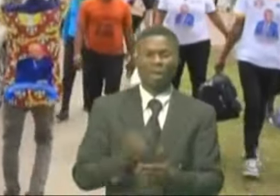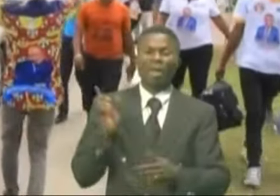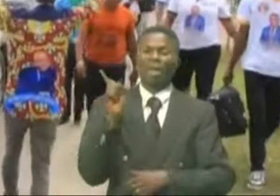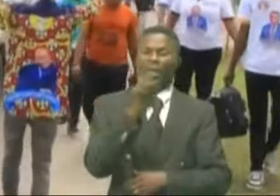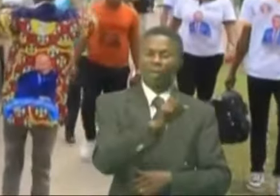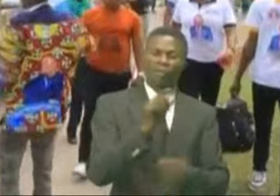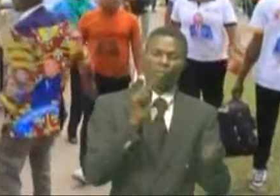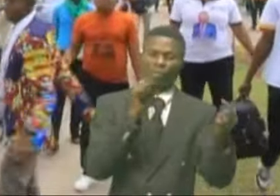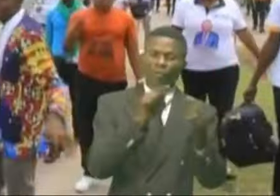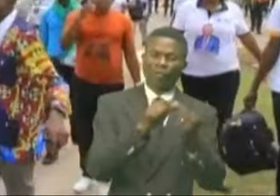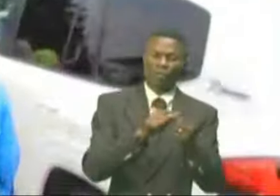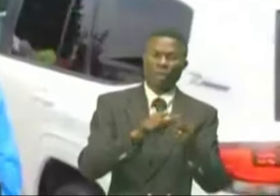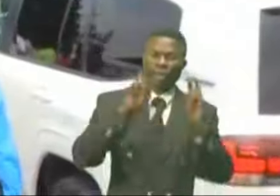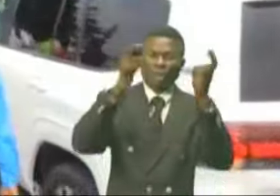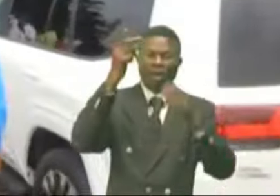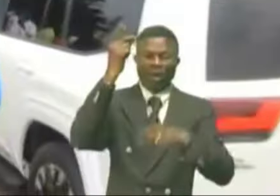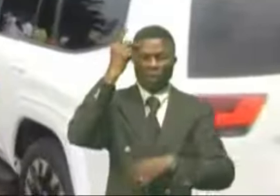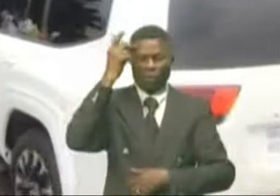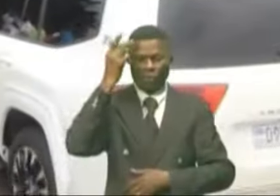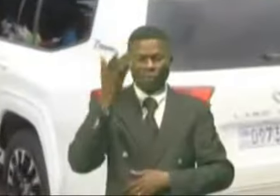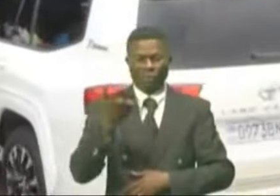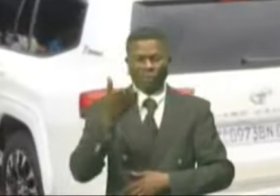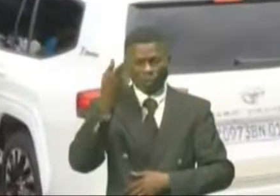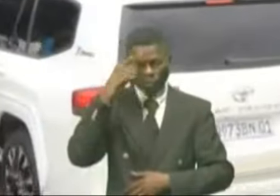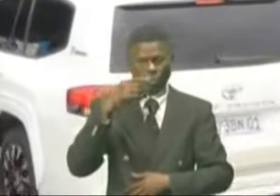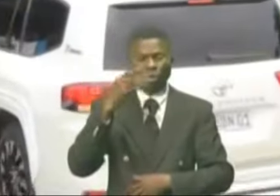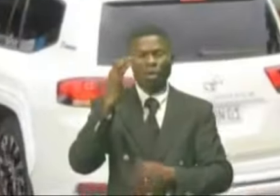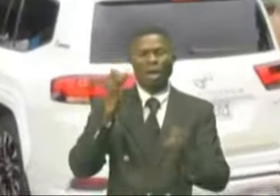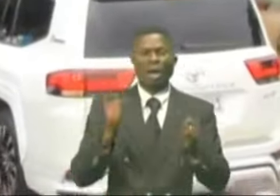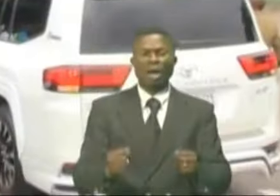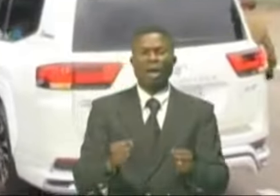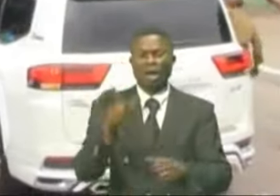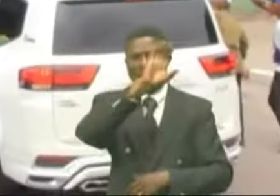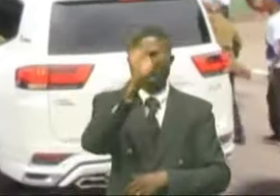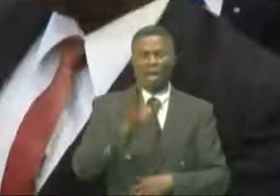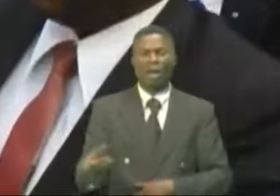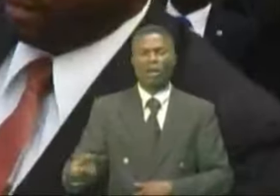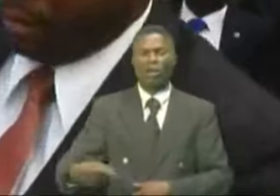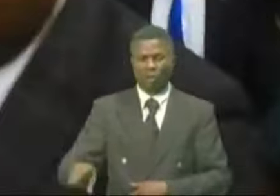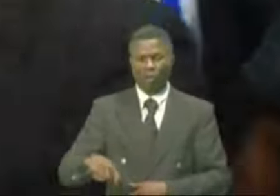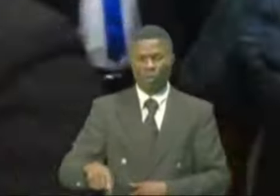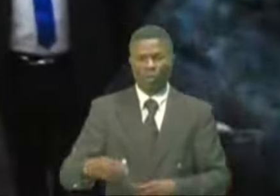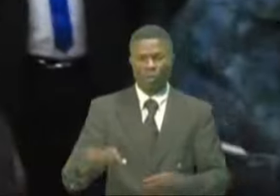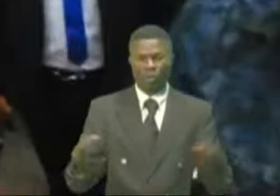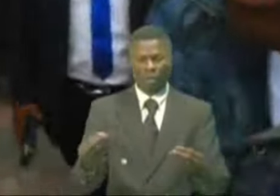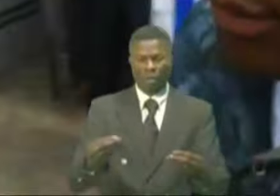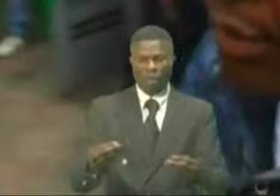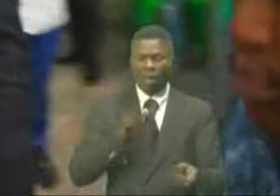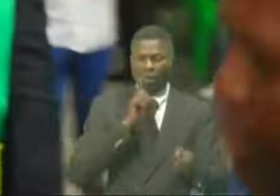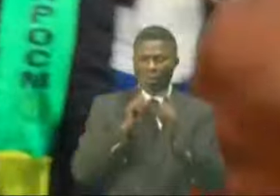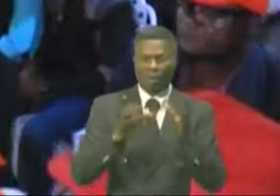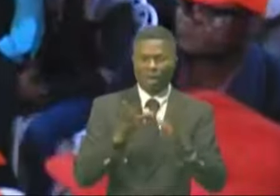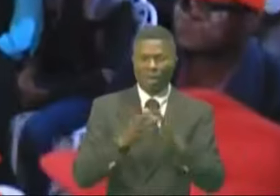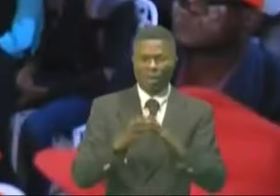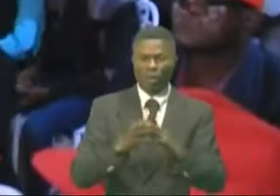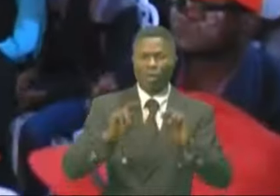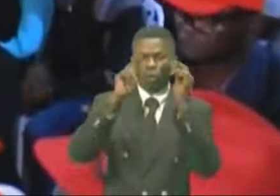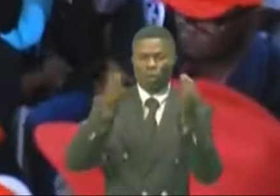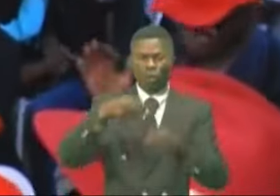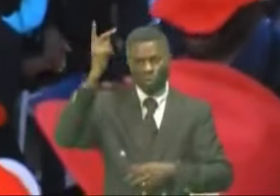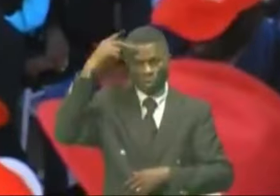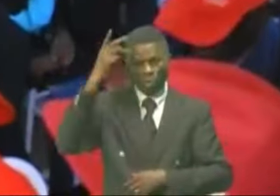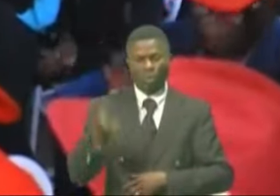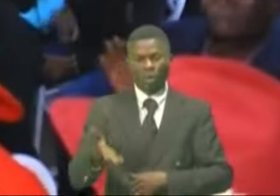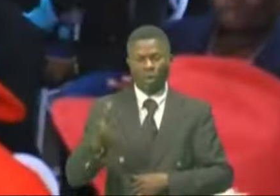vers le centre-ville de Kinshasa pour chuter dans la commune de Lemba afin de communier avec leurs